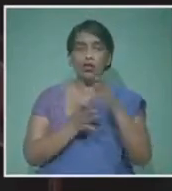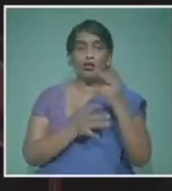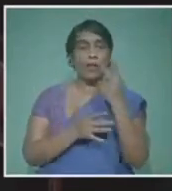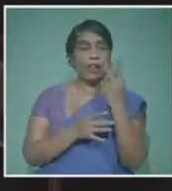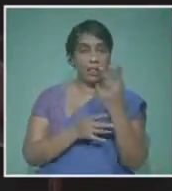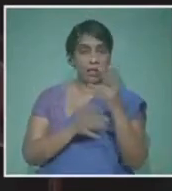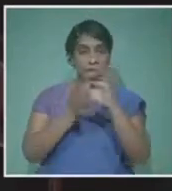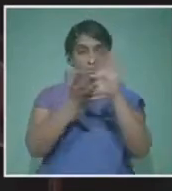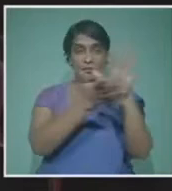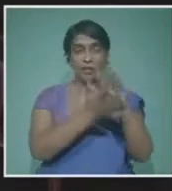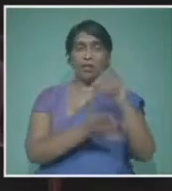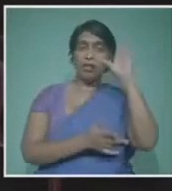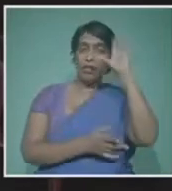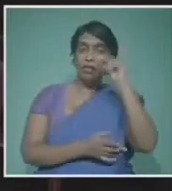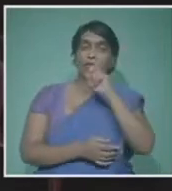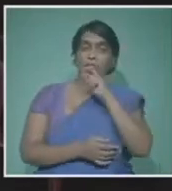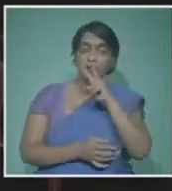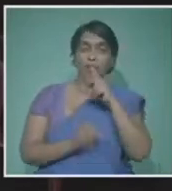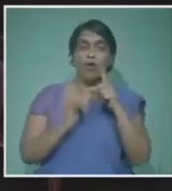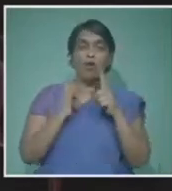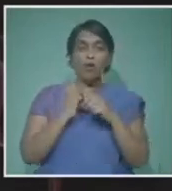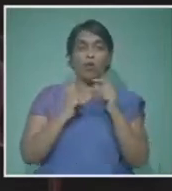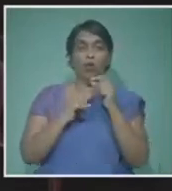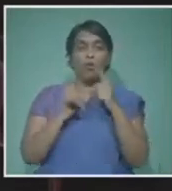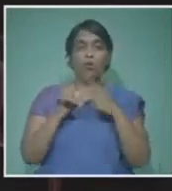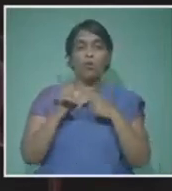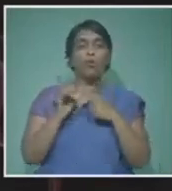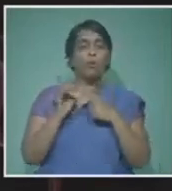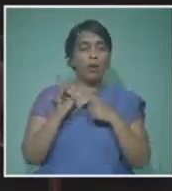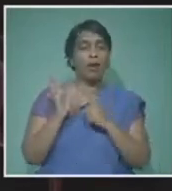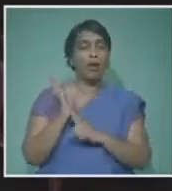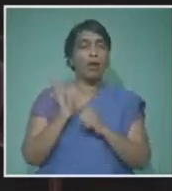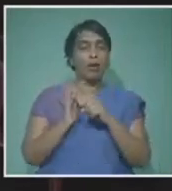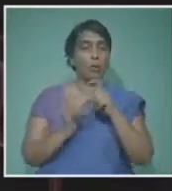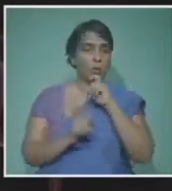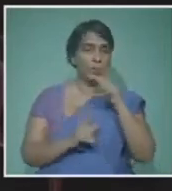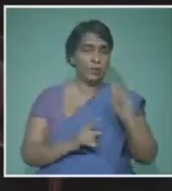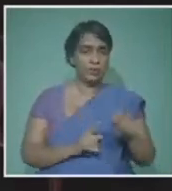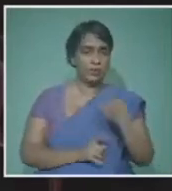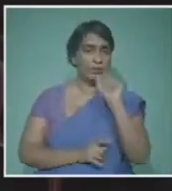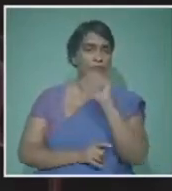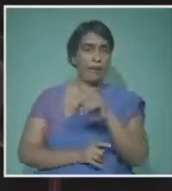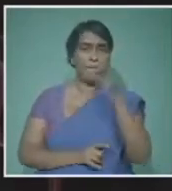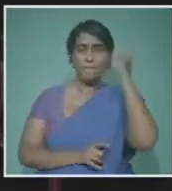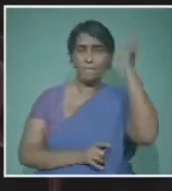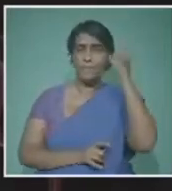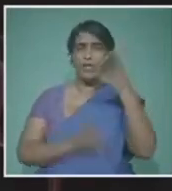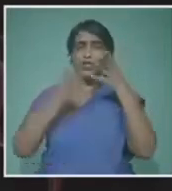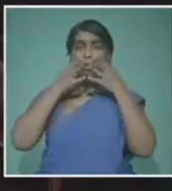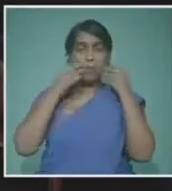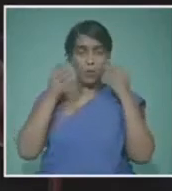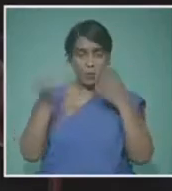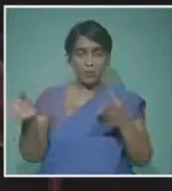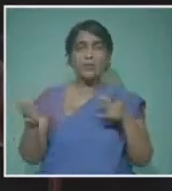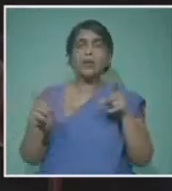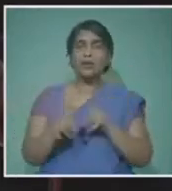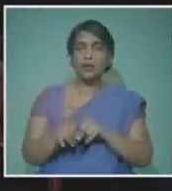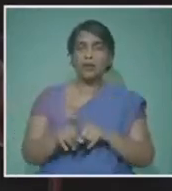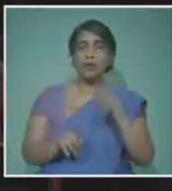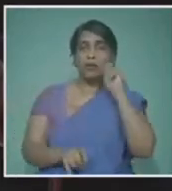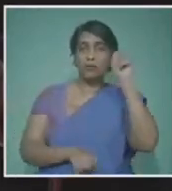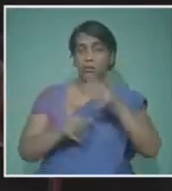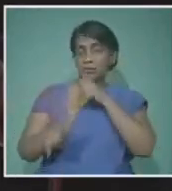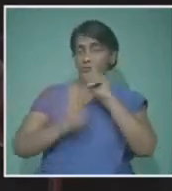කරගෙන දිවා රාත්‍රිය ඔය උපාලි අබේරත්න කියන හිටපු ශේෂ්ඨාධිකාරී මිනිසුරු තමයි හඳුන්වන පිස්සු පූසා. එතන නිලධාරින්ට කතා කරපු